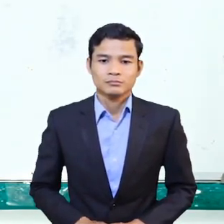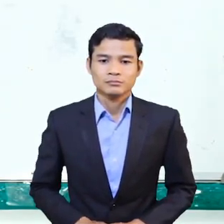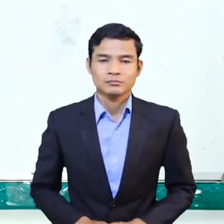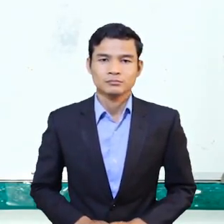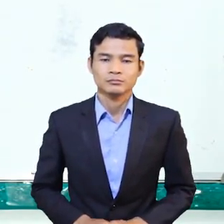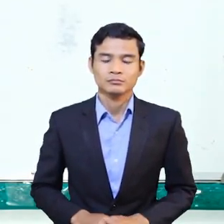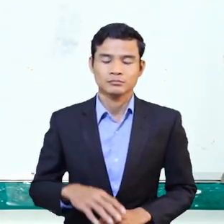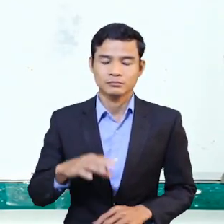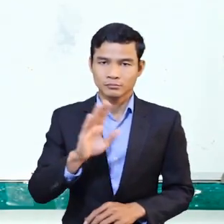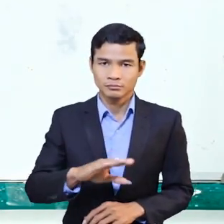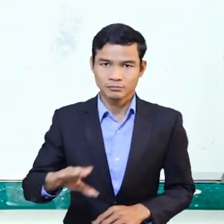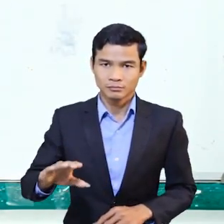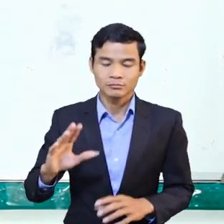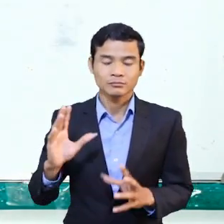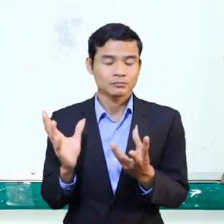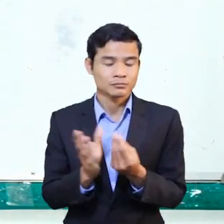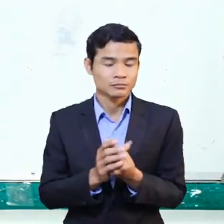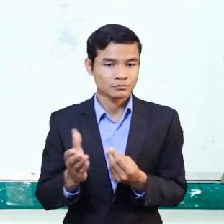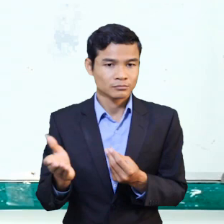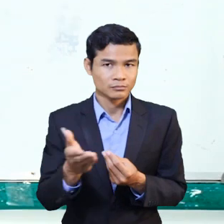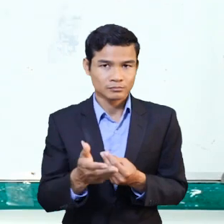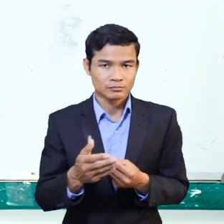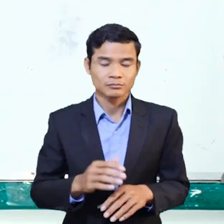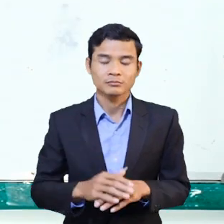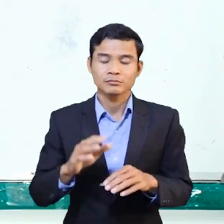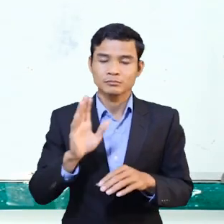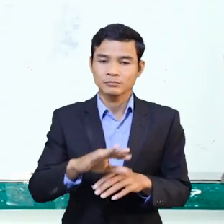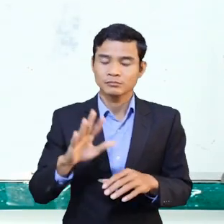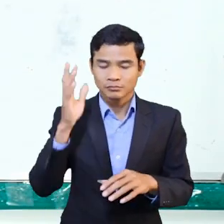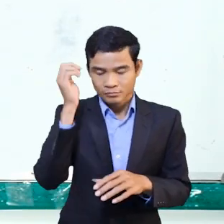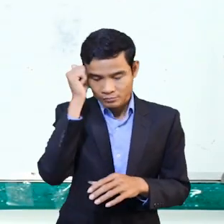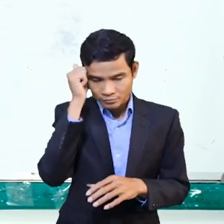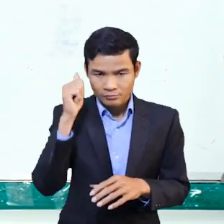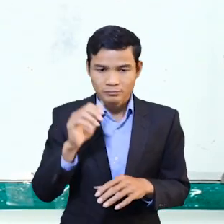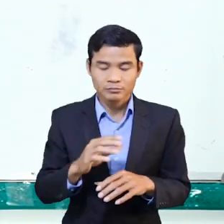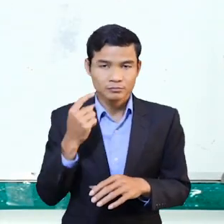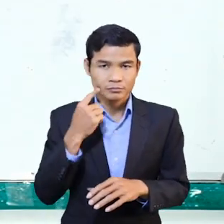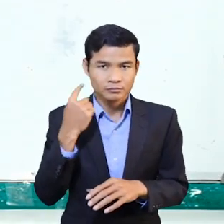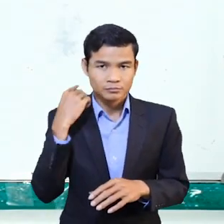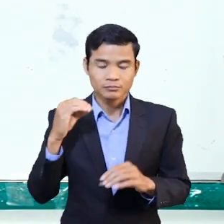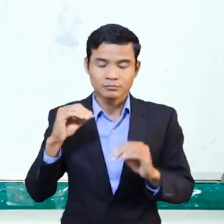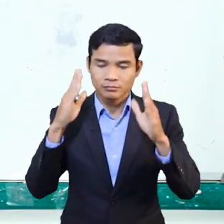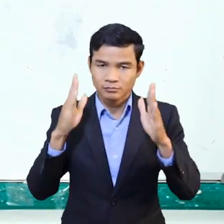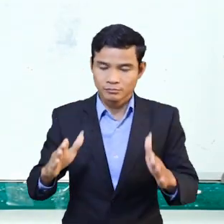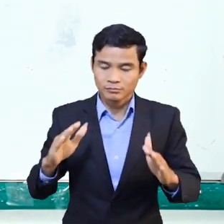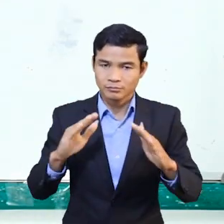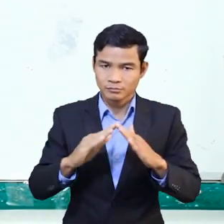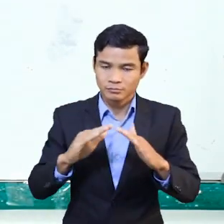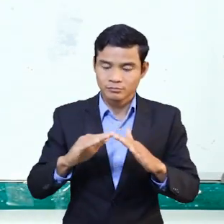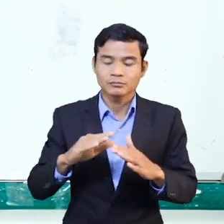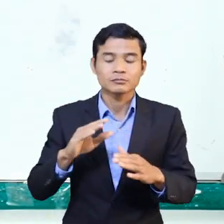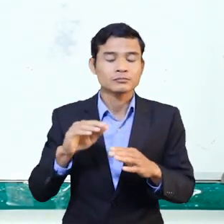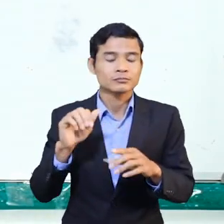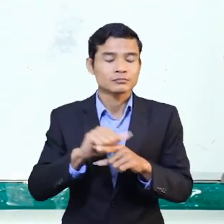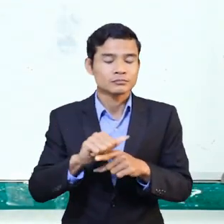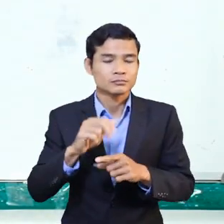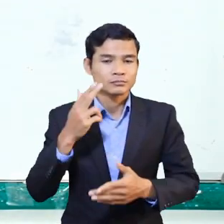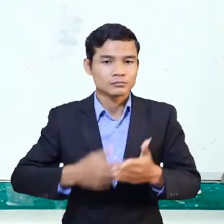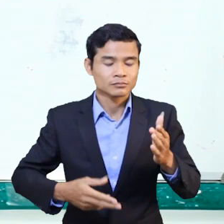Chà, côn tiếng ọt nè chà. Chà, ta côn chấm tới con. Chà, ta mà xa mấy nhạc rụp bàn đã kịch kẹp tì hào vầy ở côn